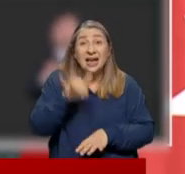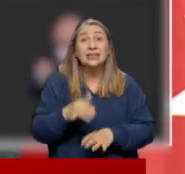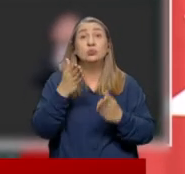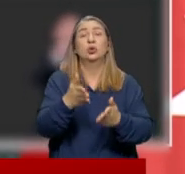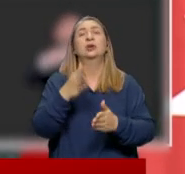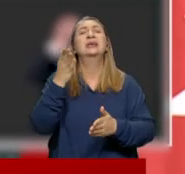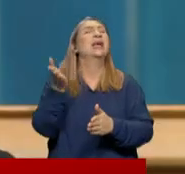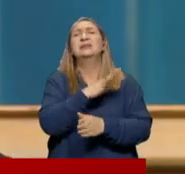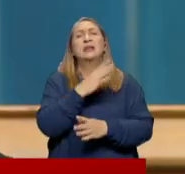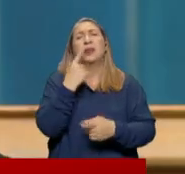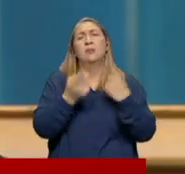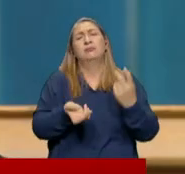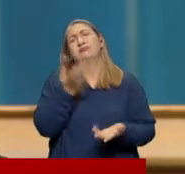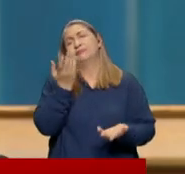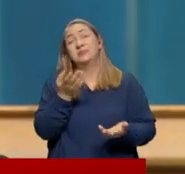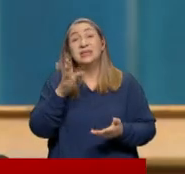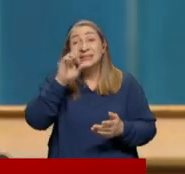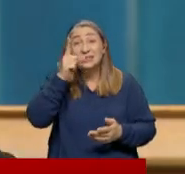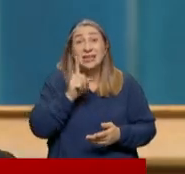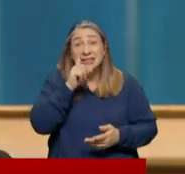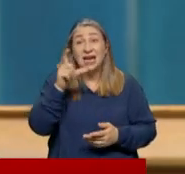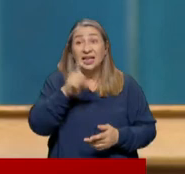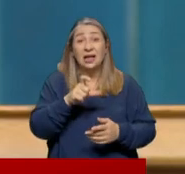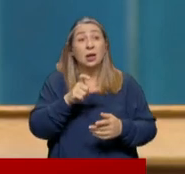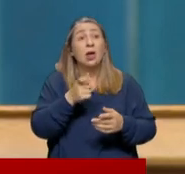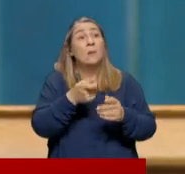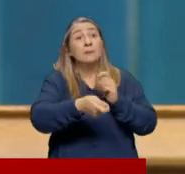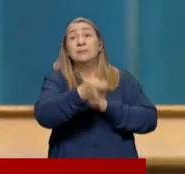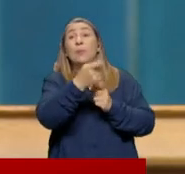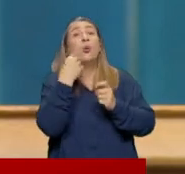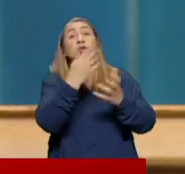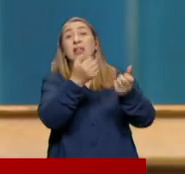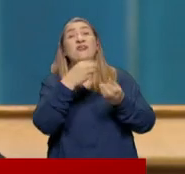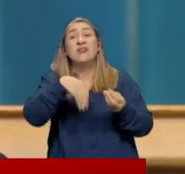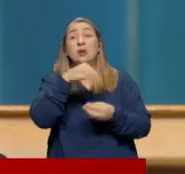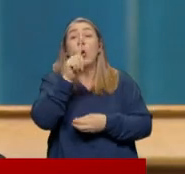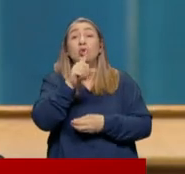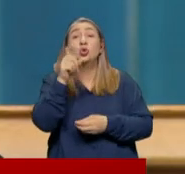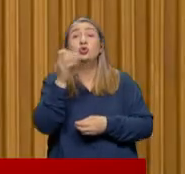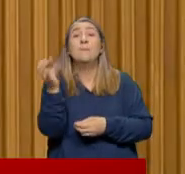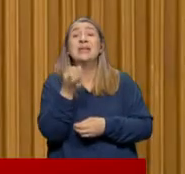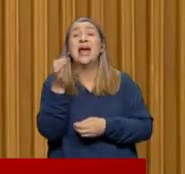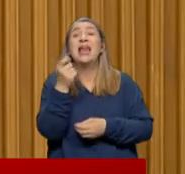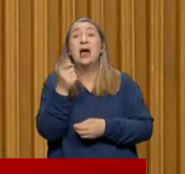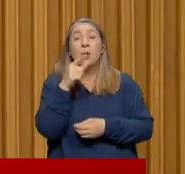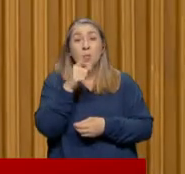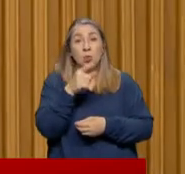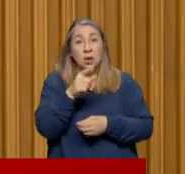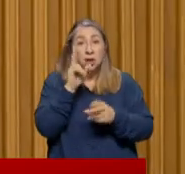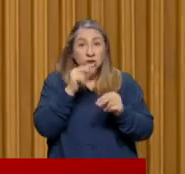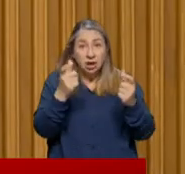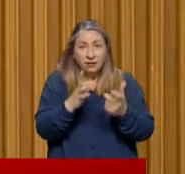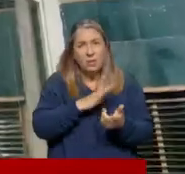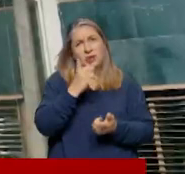gerisi laf-ı güzaftır sadece nisan ayında tefecilere ödenen faiz 19 milyar lira bunların yatacak